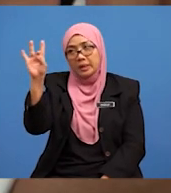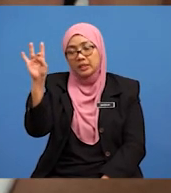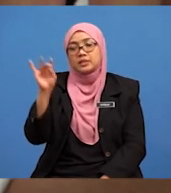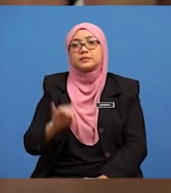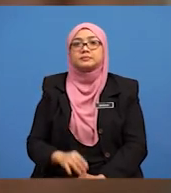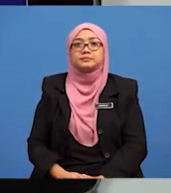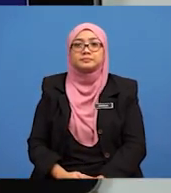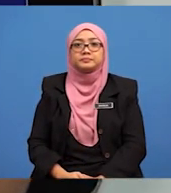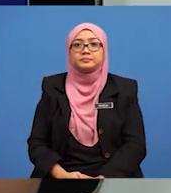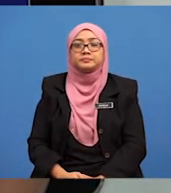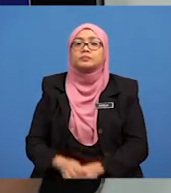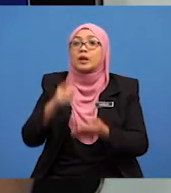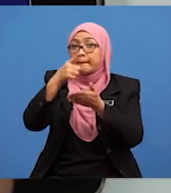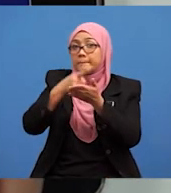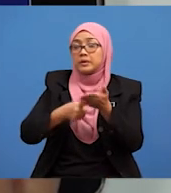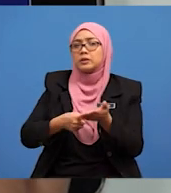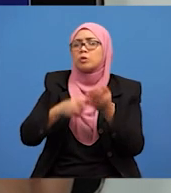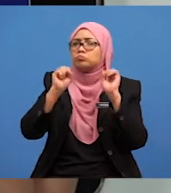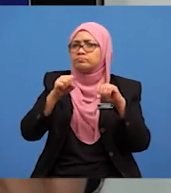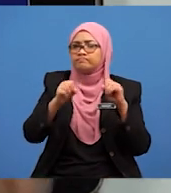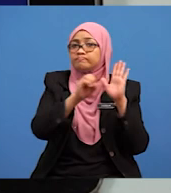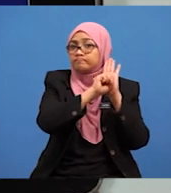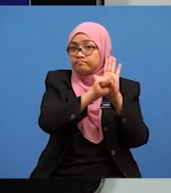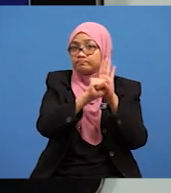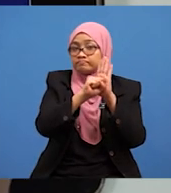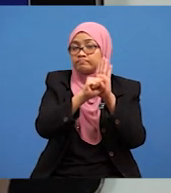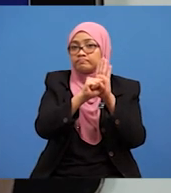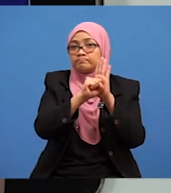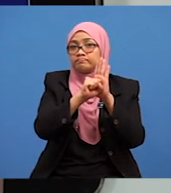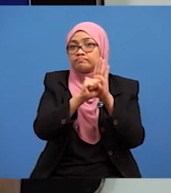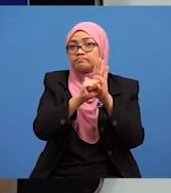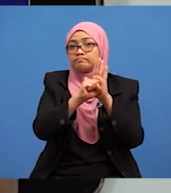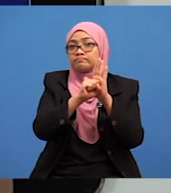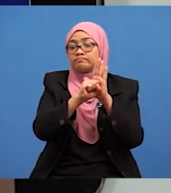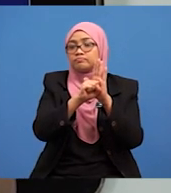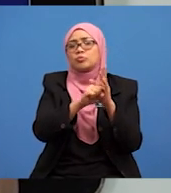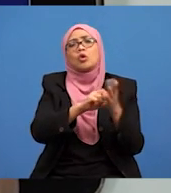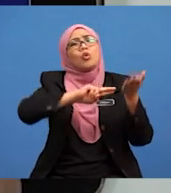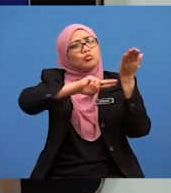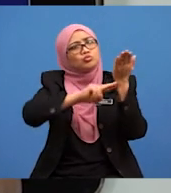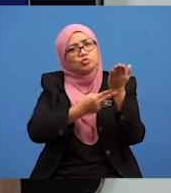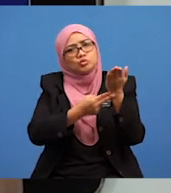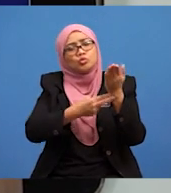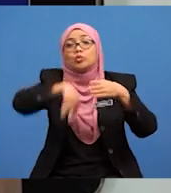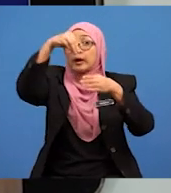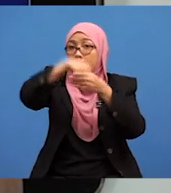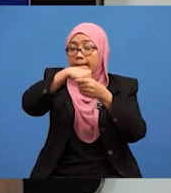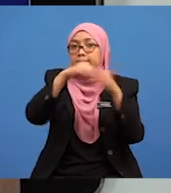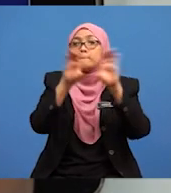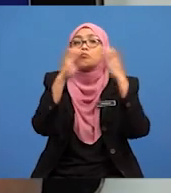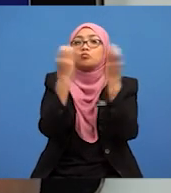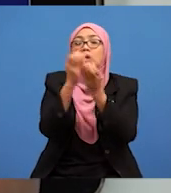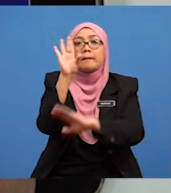28 18 18 dan 8. Apa yang boleh kita simpulkan di sini ialah hanya unsur dalam kumpulan 8 yang mencapai kestabilan